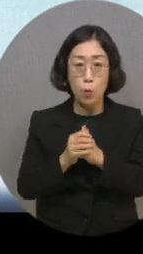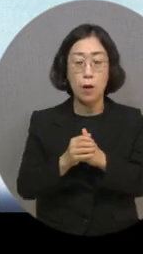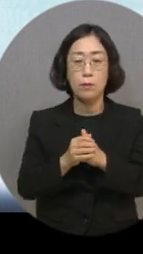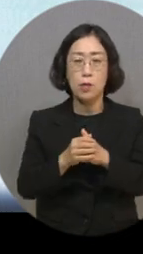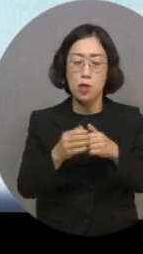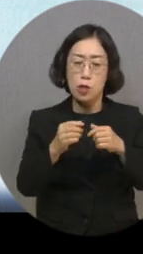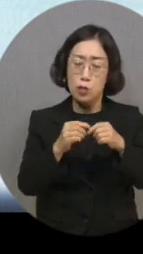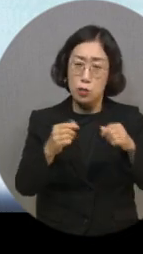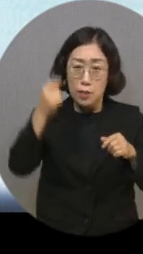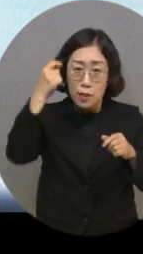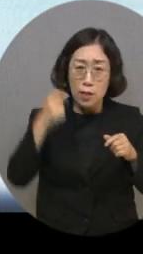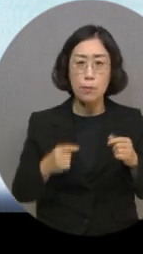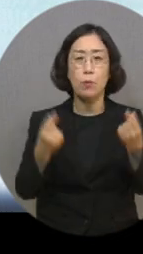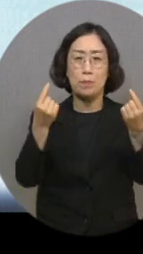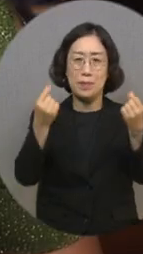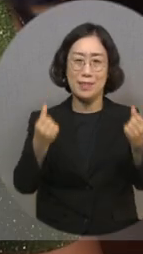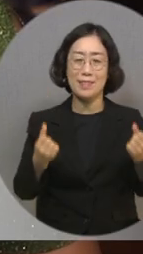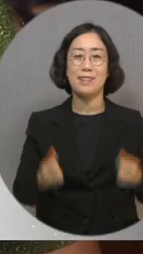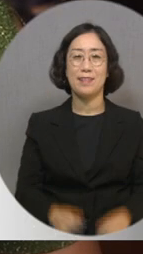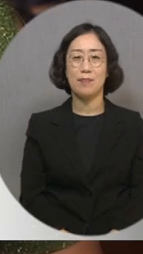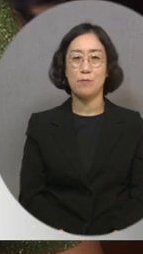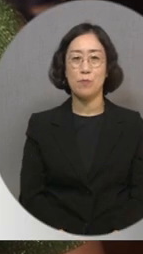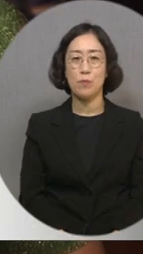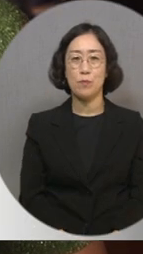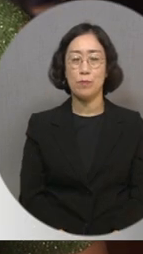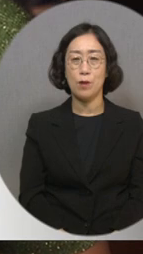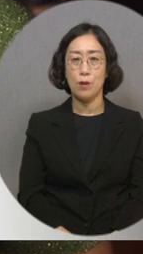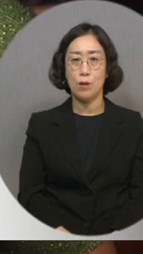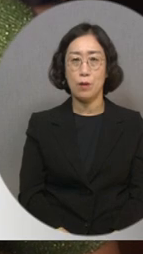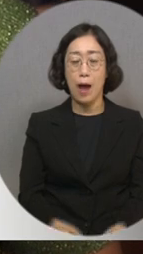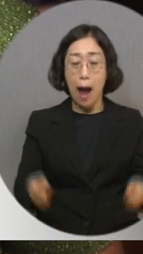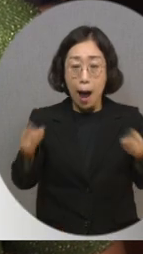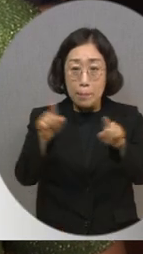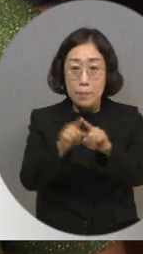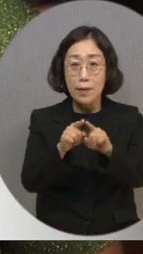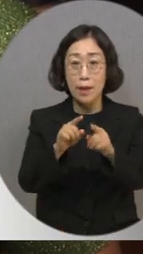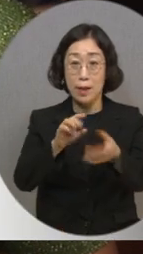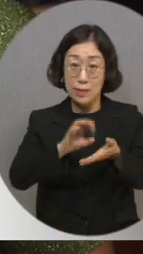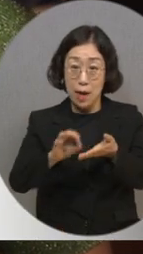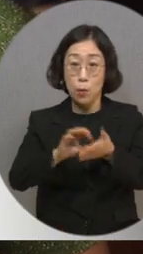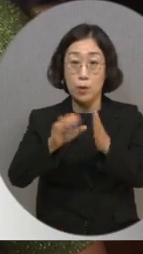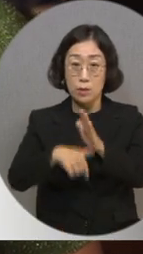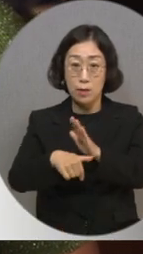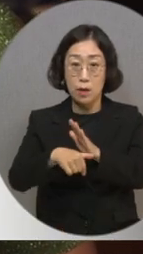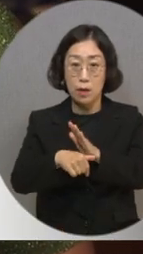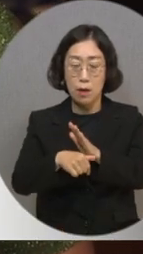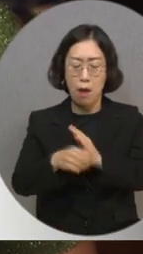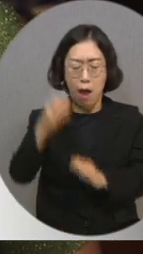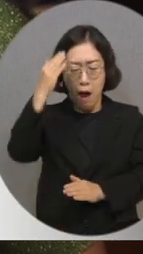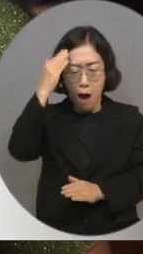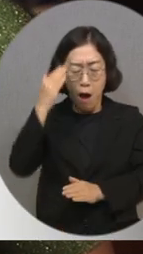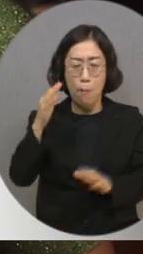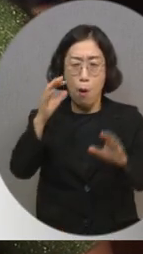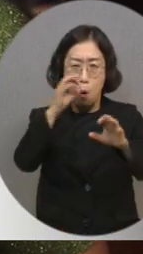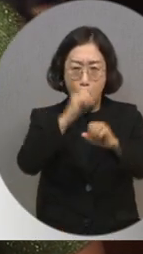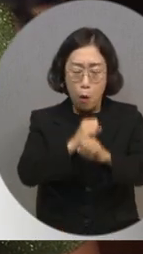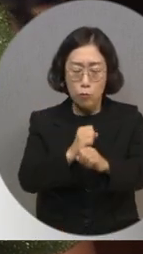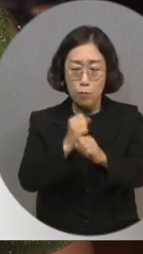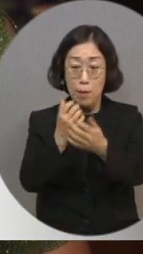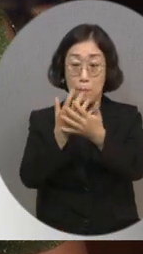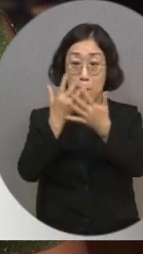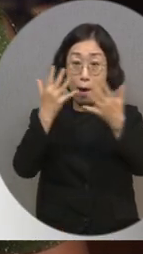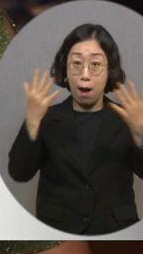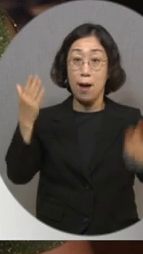선연법으로 보이기도 합니다. 이제 서로 중첩됐을 때 이렇게 점점 진해지고 옅어지고 진해지는